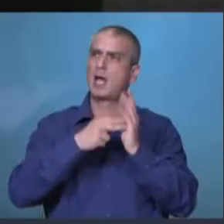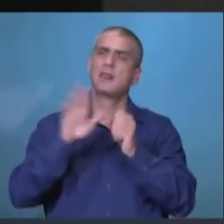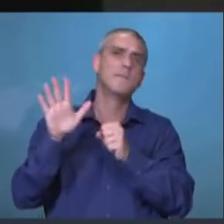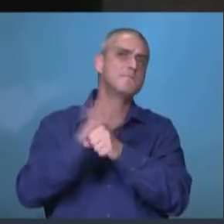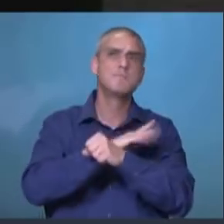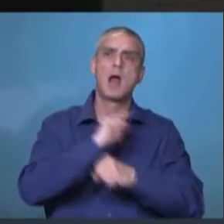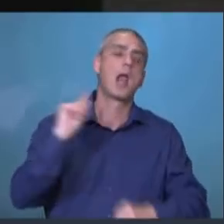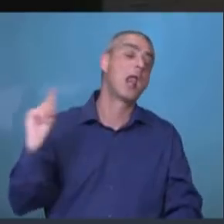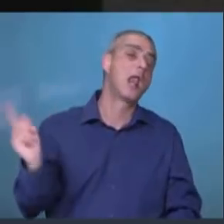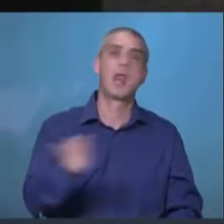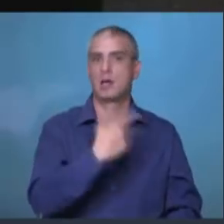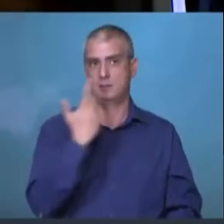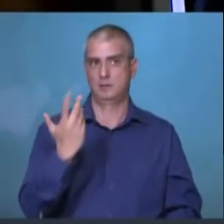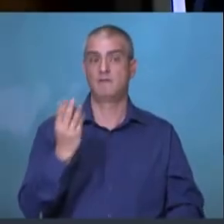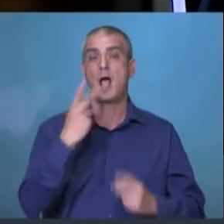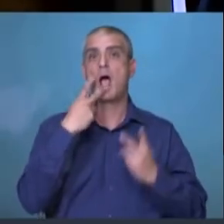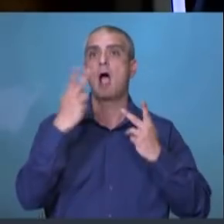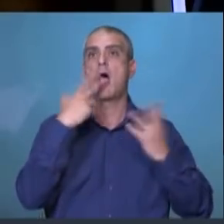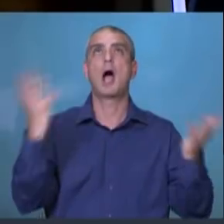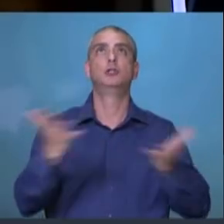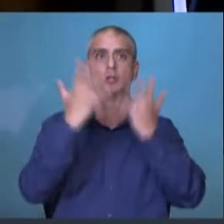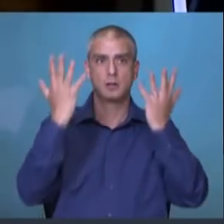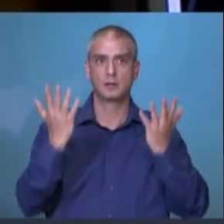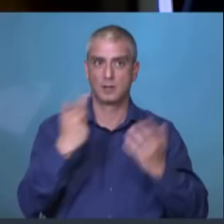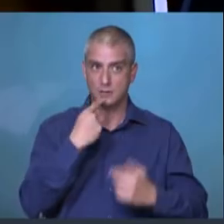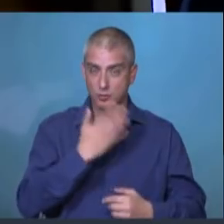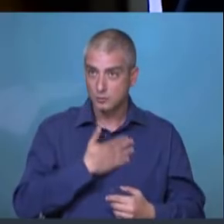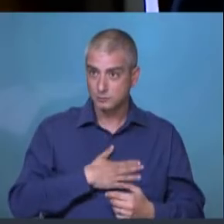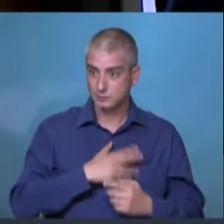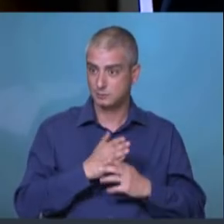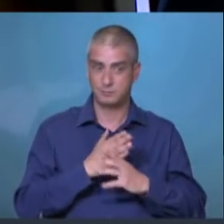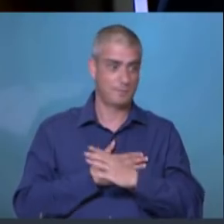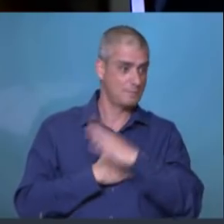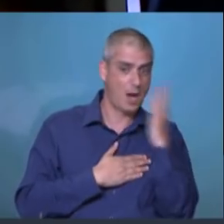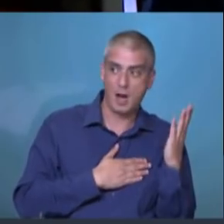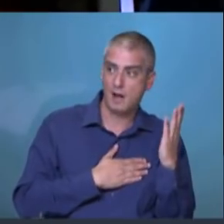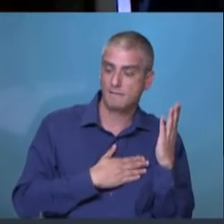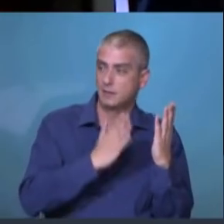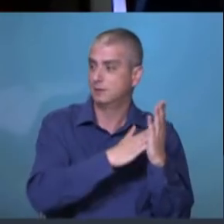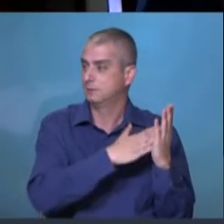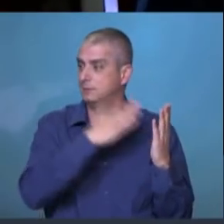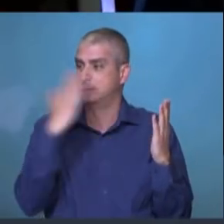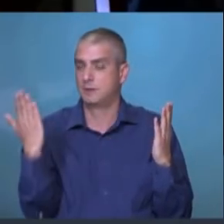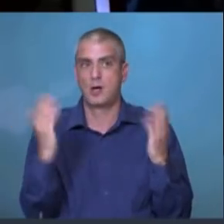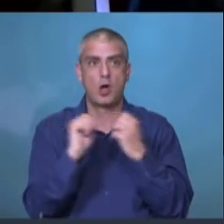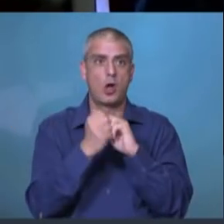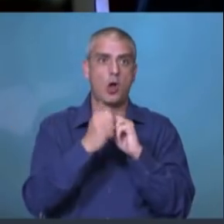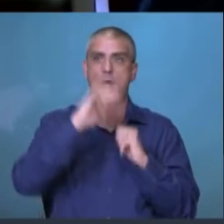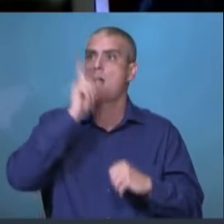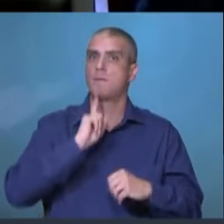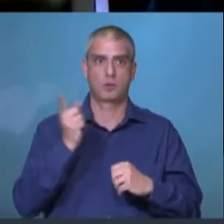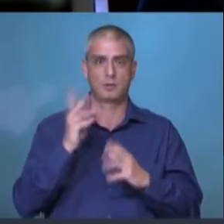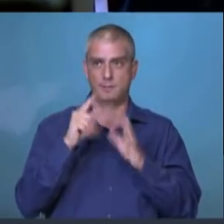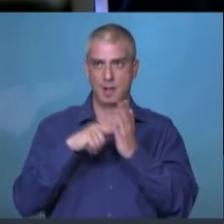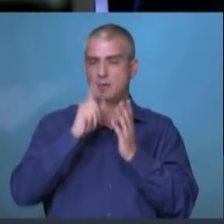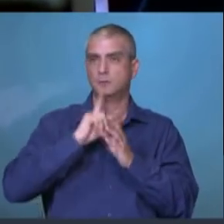מלא ומלא עשן. כן. רק תגידו, אתם רוצים לגזרה המערבית, כן. לגזרה המזרחית או ברמת הגולן, כי התחילה